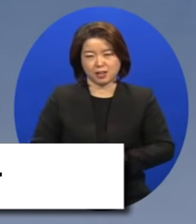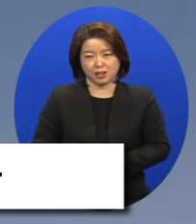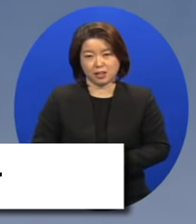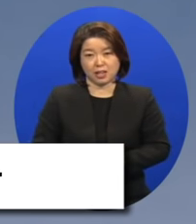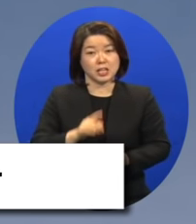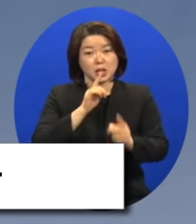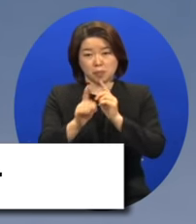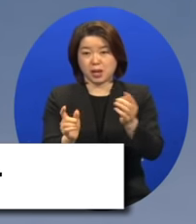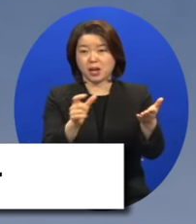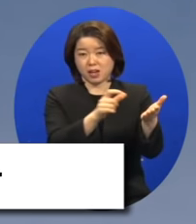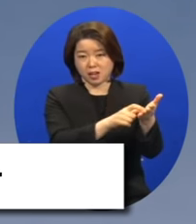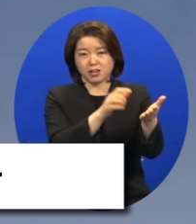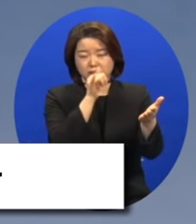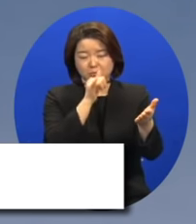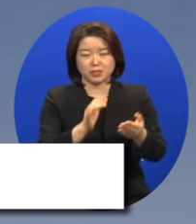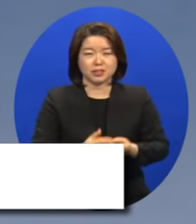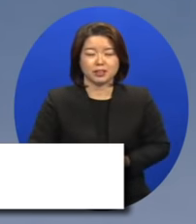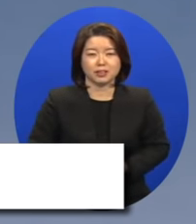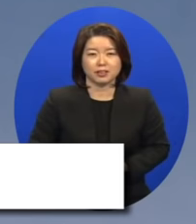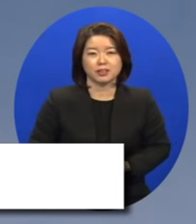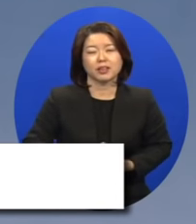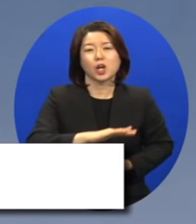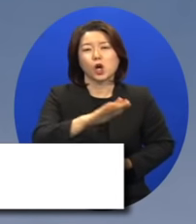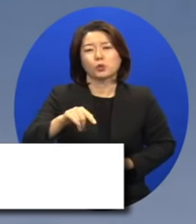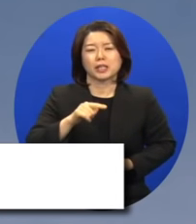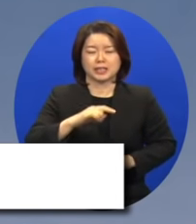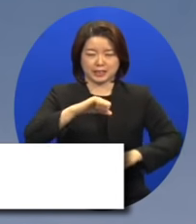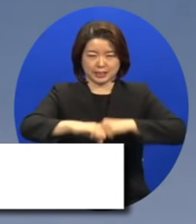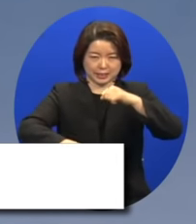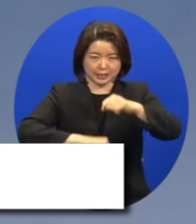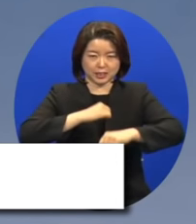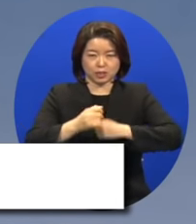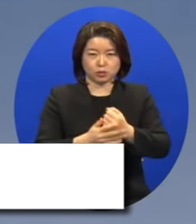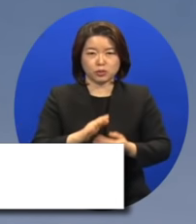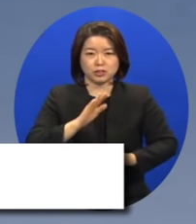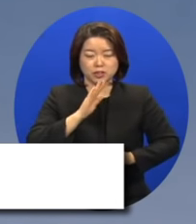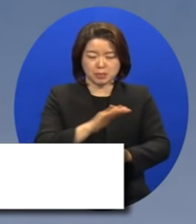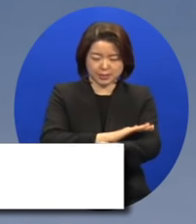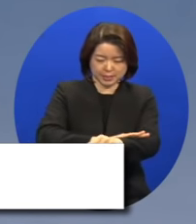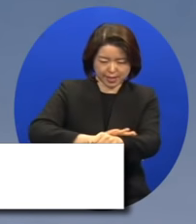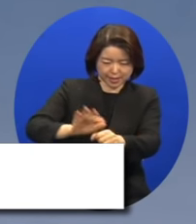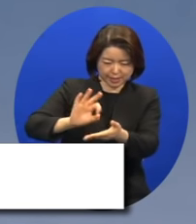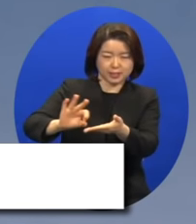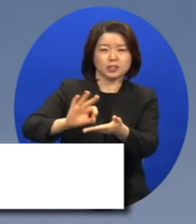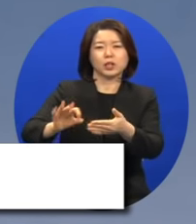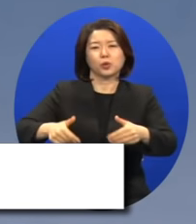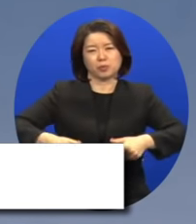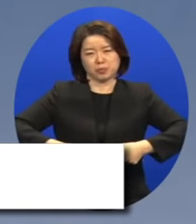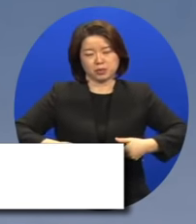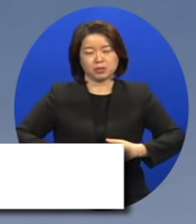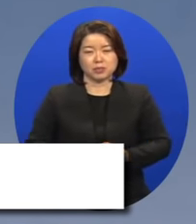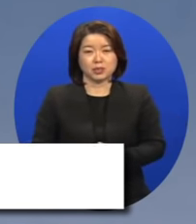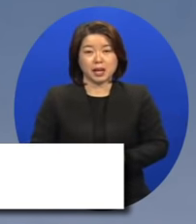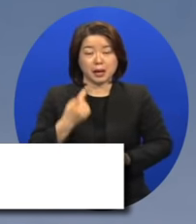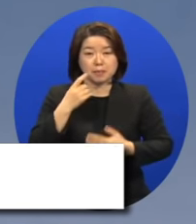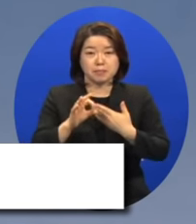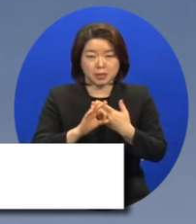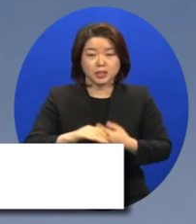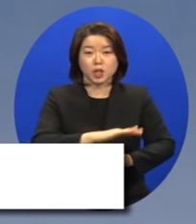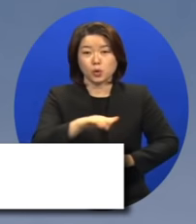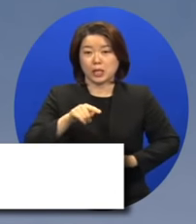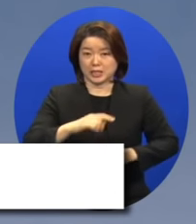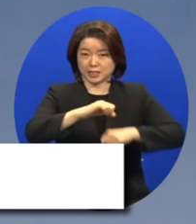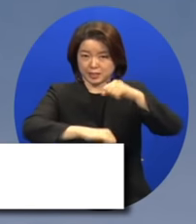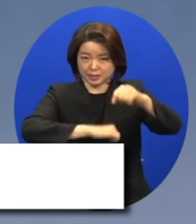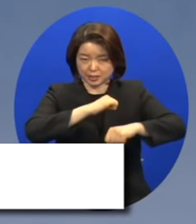유익한것은아니라고말했습니다.우리는이자유를 매우현명하게사용해야합니다.우리가